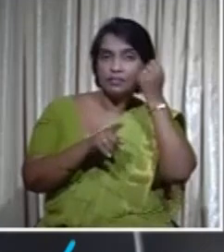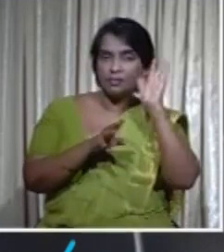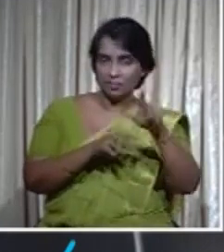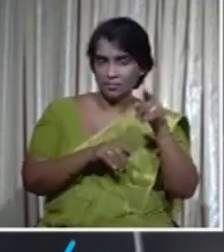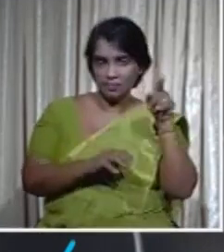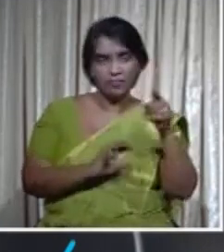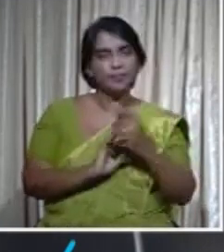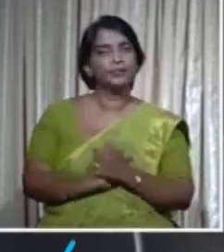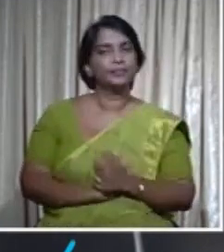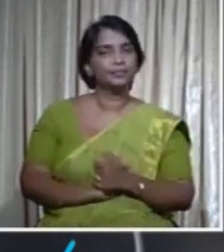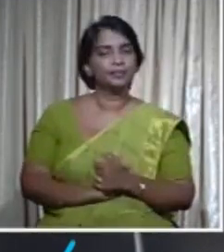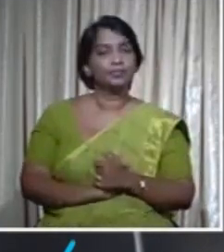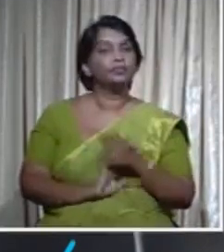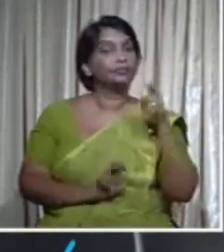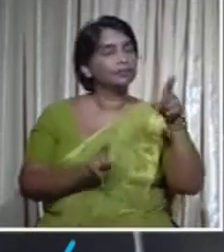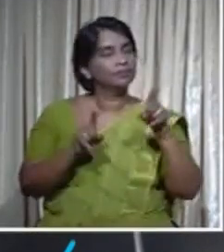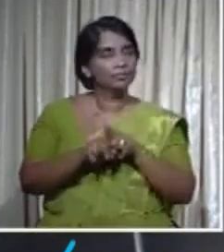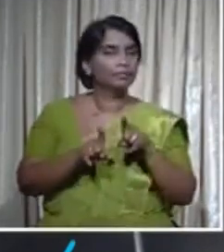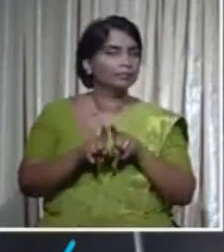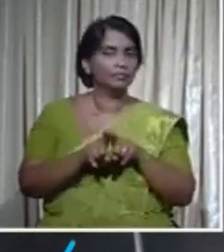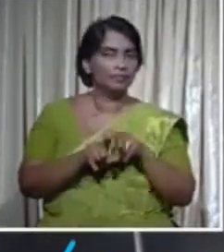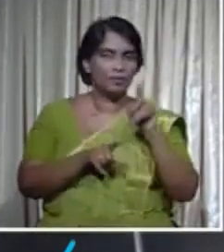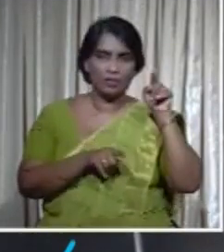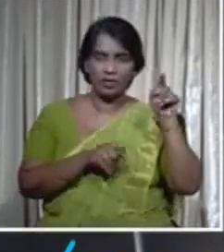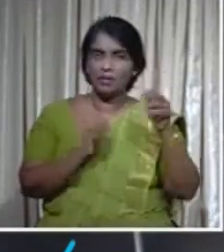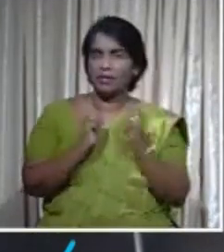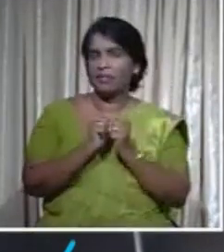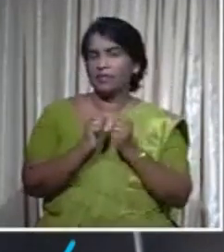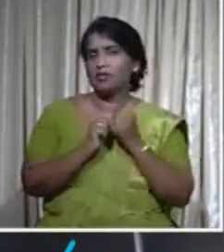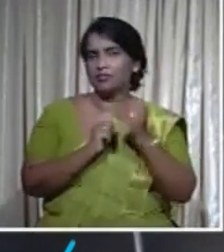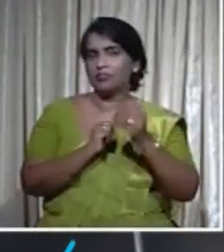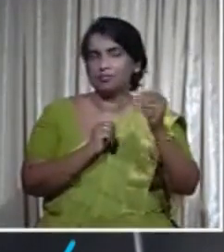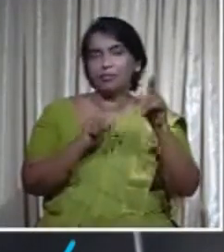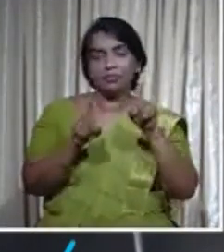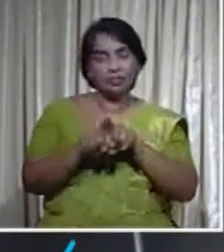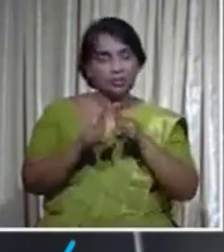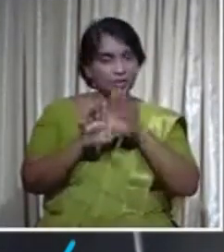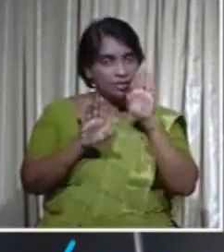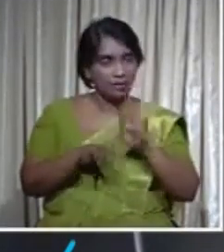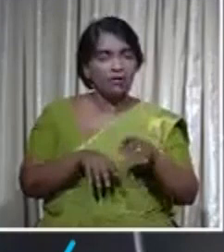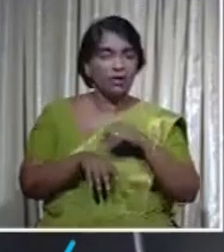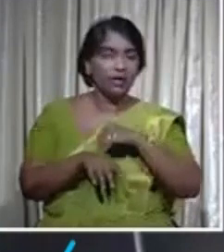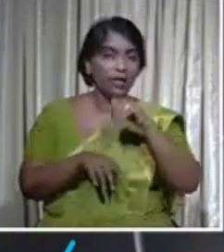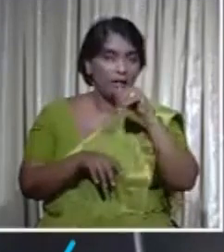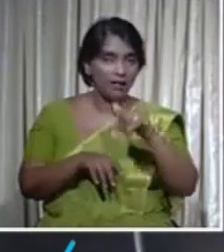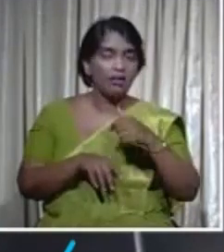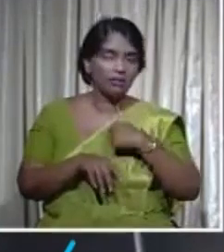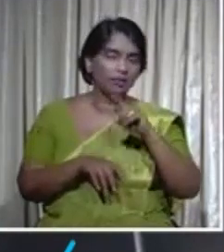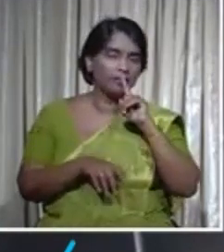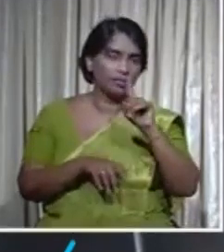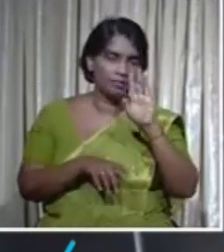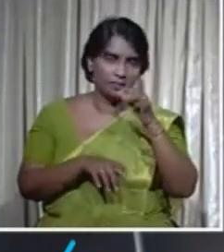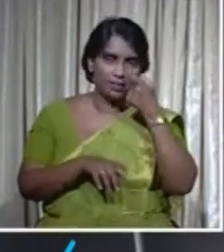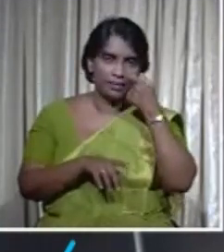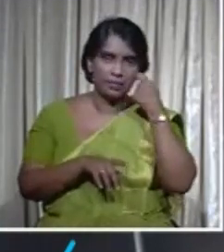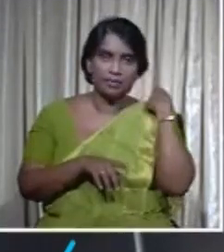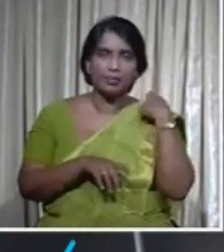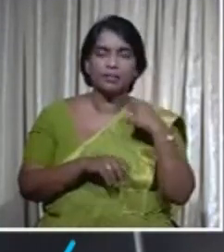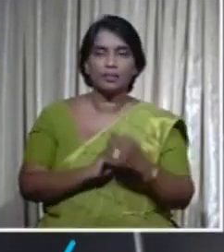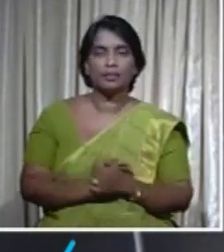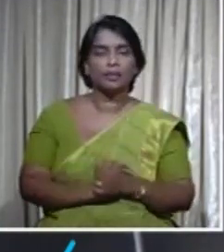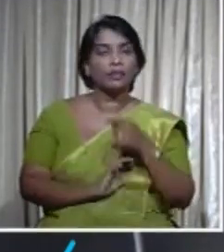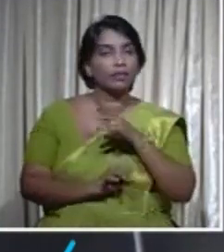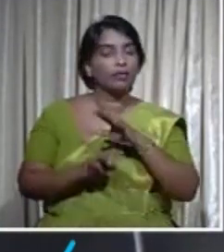நீங்கள் சமைத்திருக்கிறீர்கள் என்ற அந்த அந்த அந்த உண்மையை நான் இங்கு சொல்லிக்கொள்ள விரும்புகின்றேன் ஆகவே ஏனைய